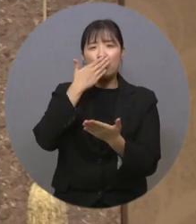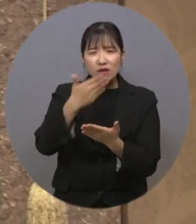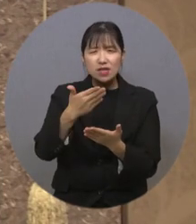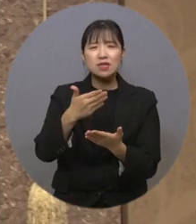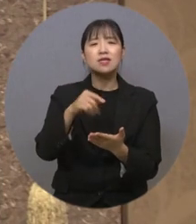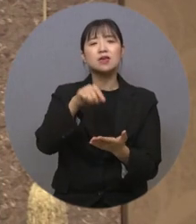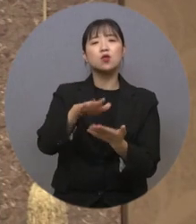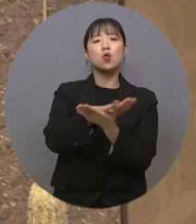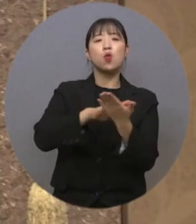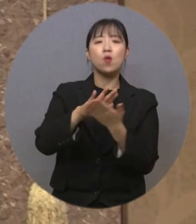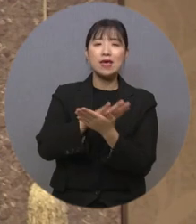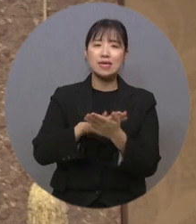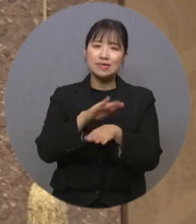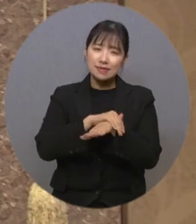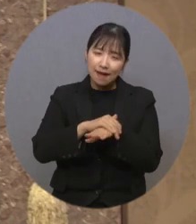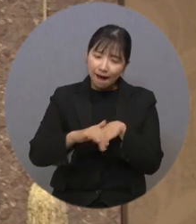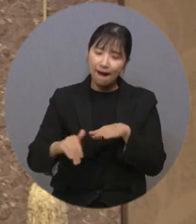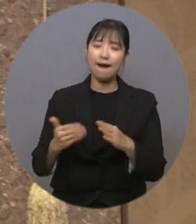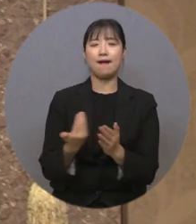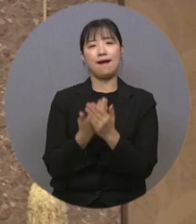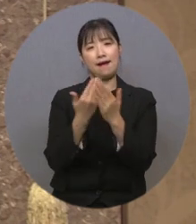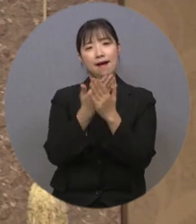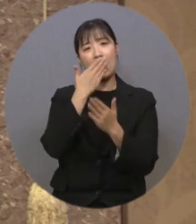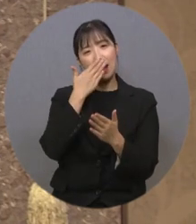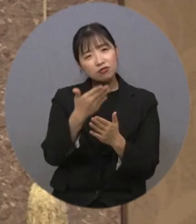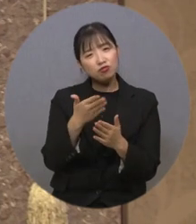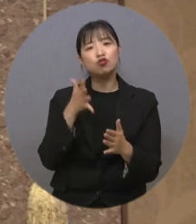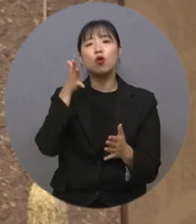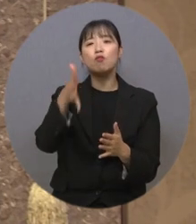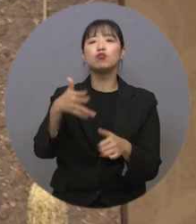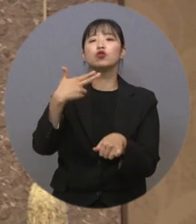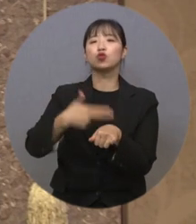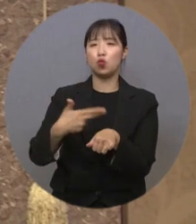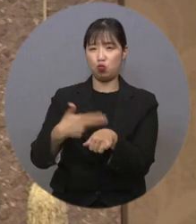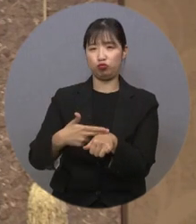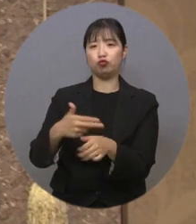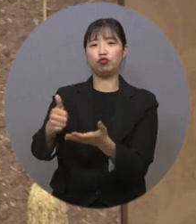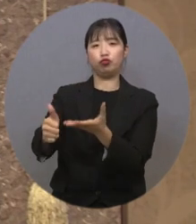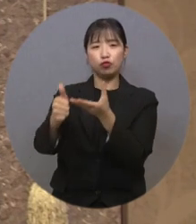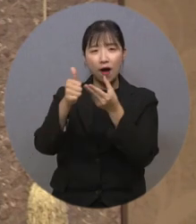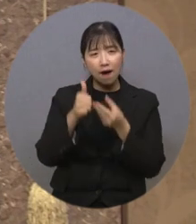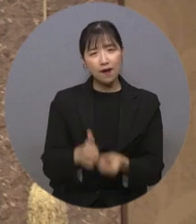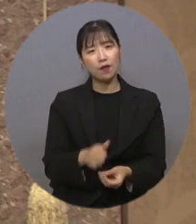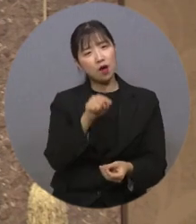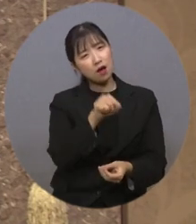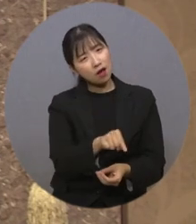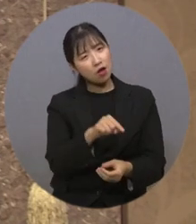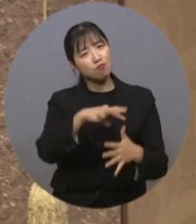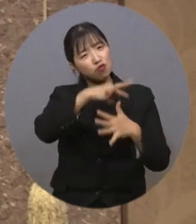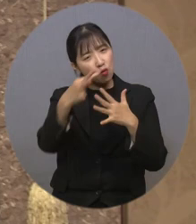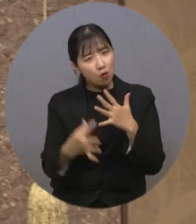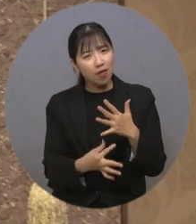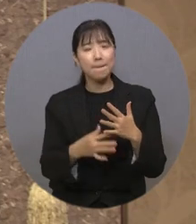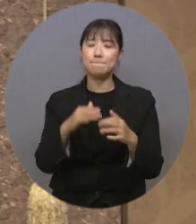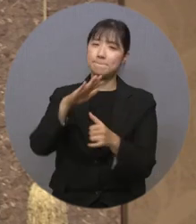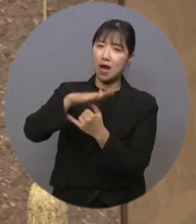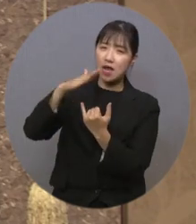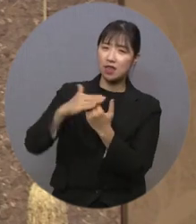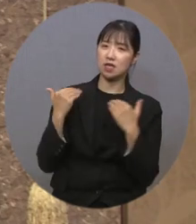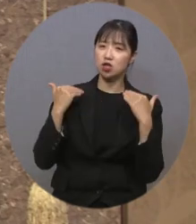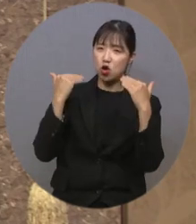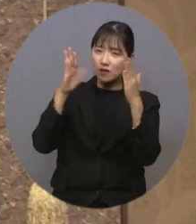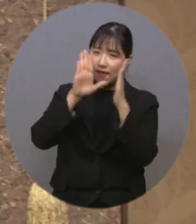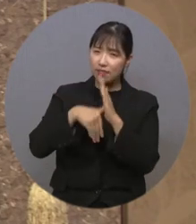그런 놀이를 증진할 수 있는 또 전문 교수님들이 나와가지고 이러한 프로그램들이 아이들이